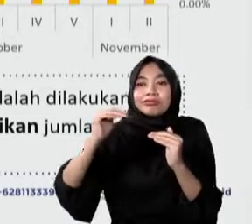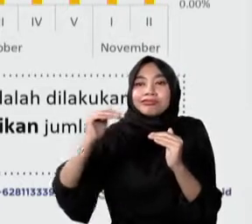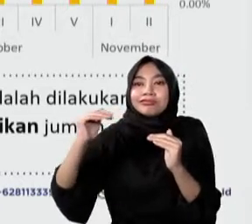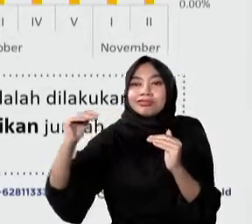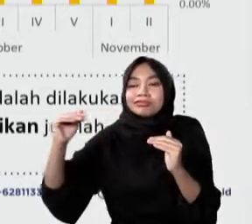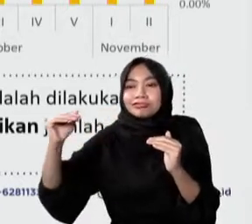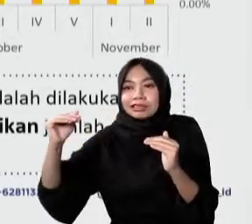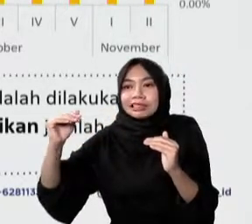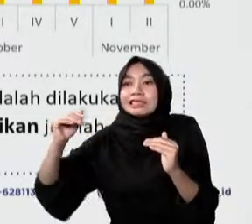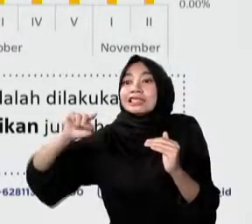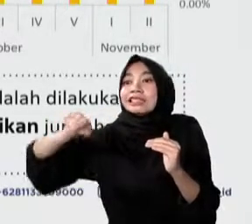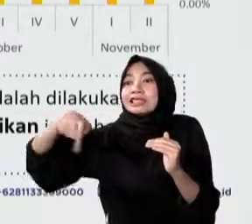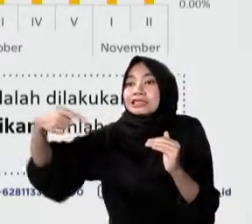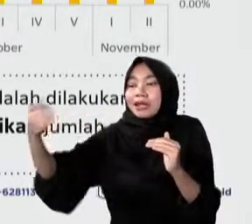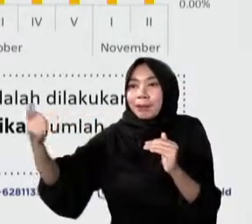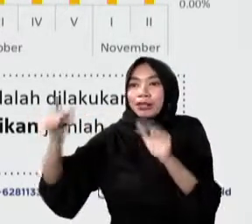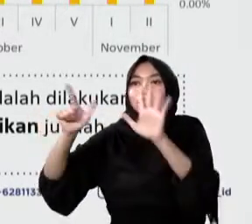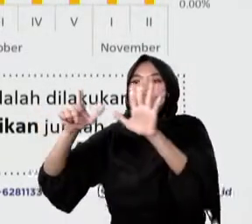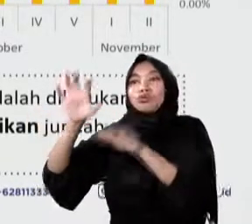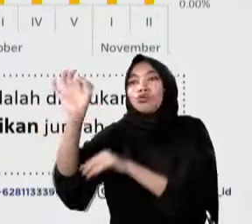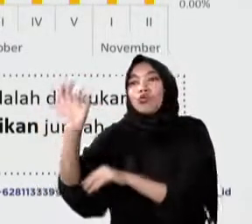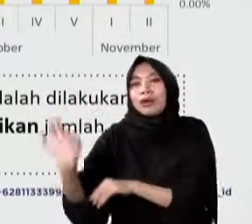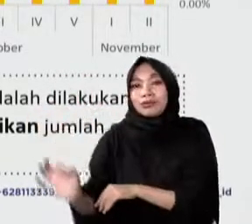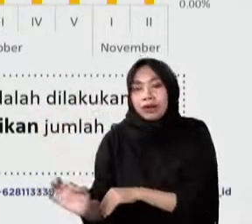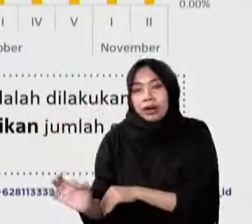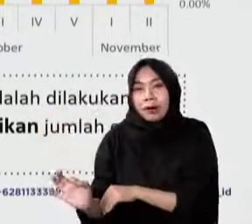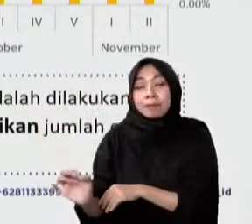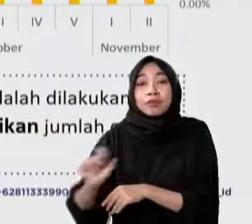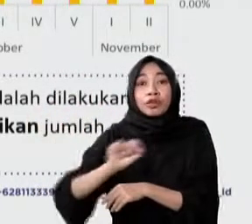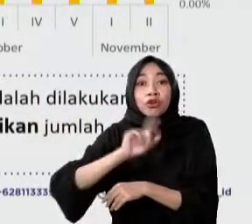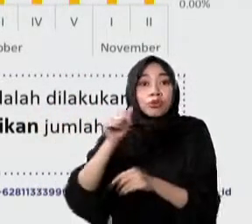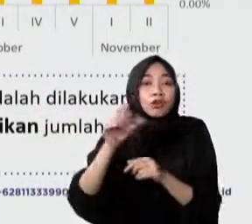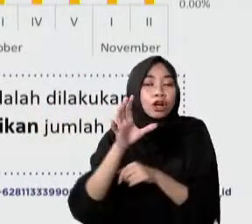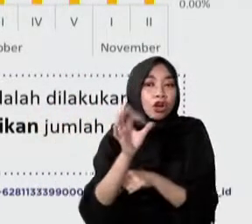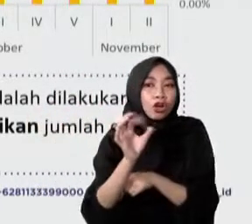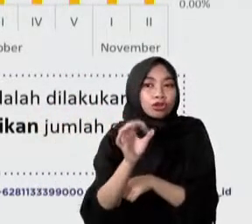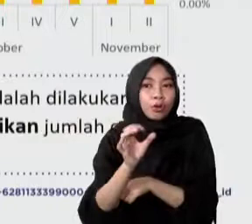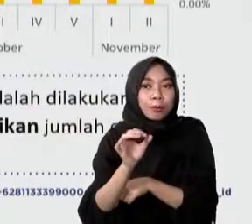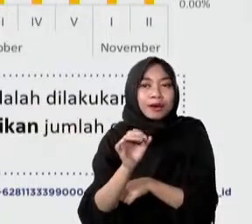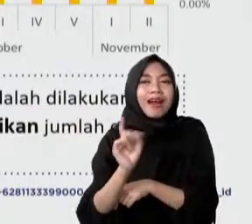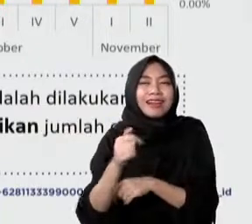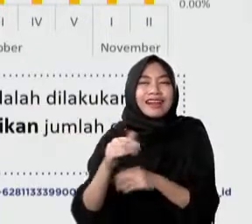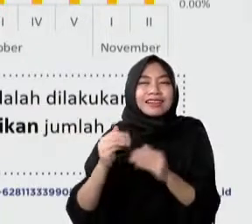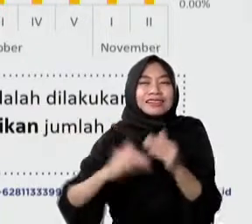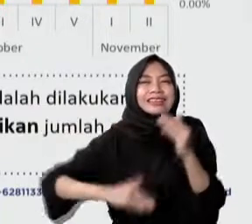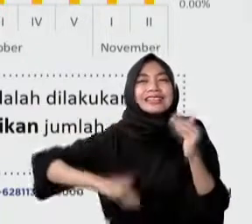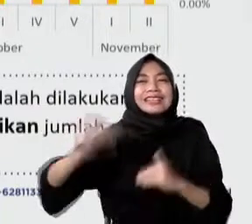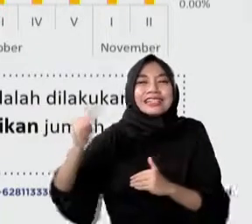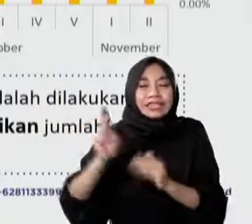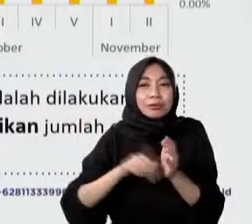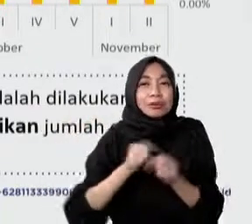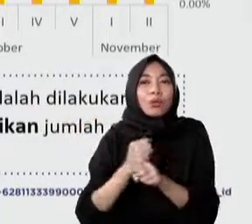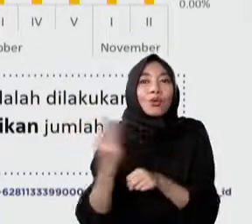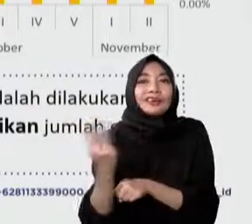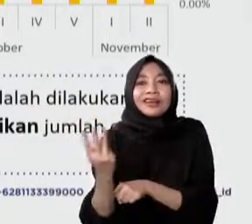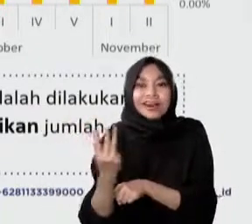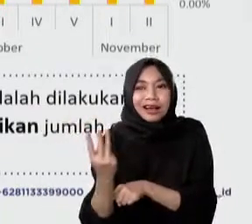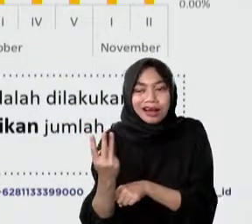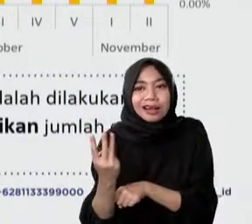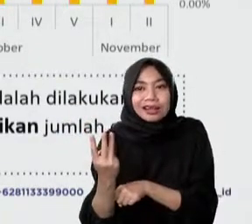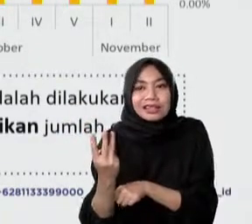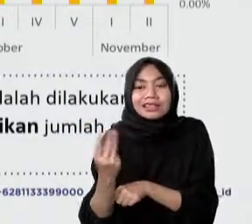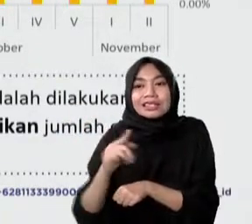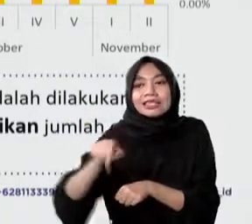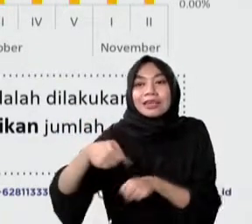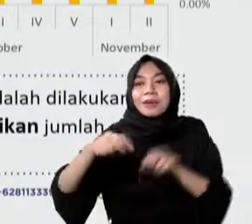sampai dengan kenaikannya di angka 70%. Dan di bulan Oktober ini sempat tinggi pada pekan ketiga Oktober, itu